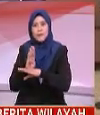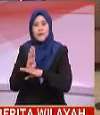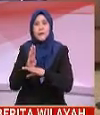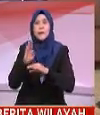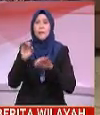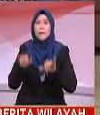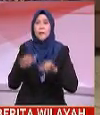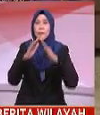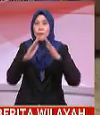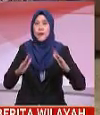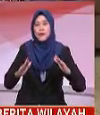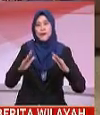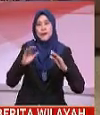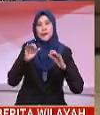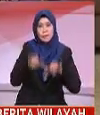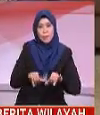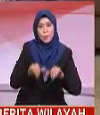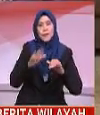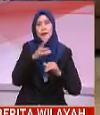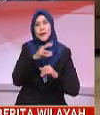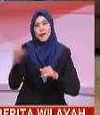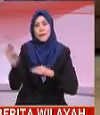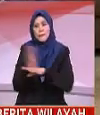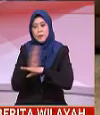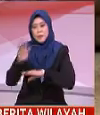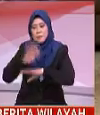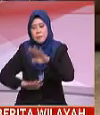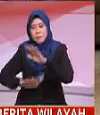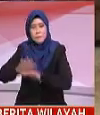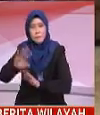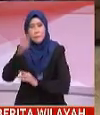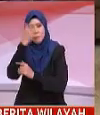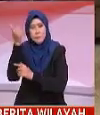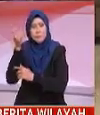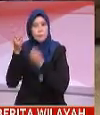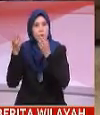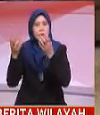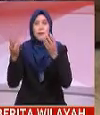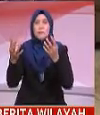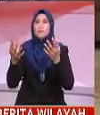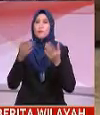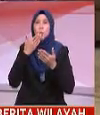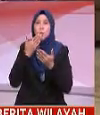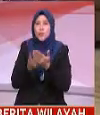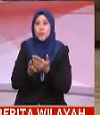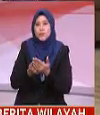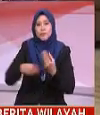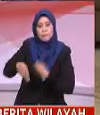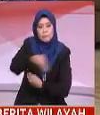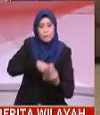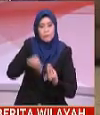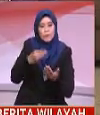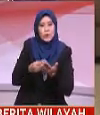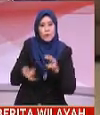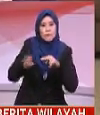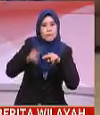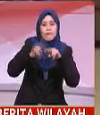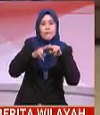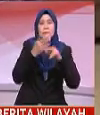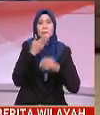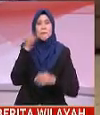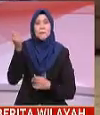desa, pemandu pelancong selain perusahaan kraft kerana sektor berkenaan berpotensi memberikan pulangan pendapatan yang